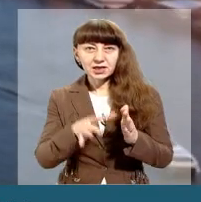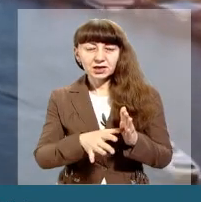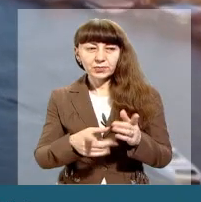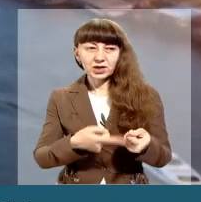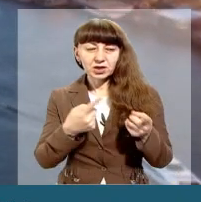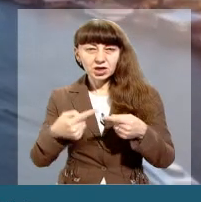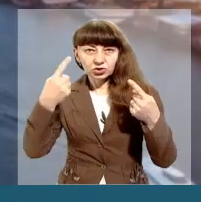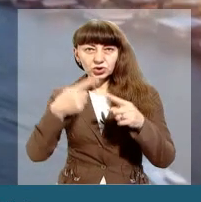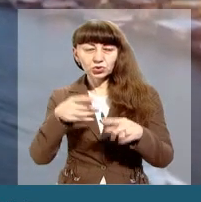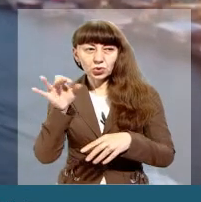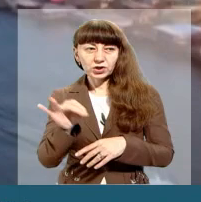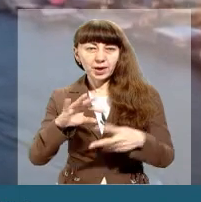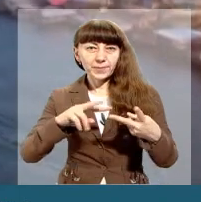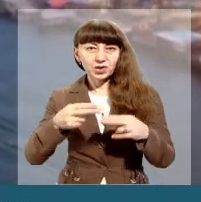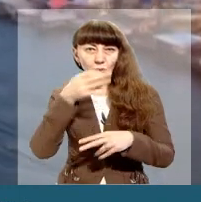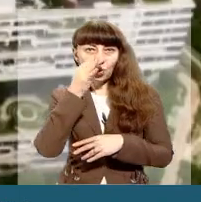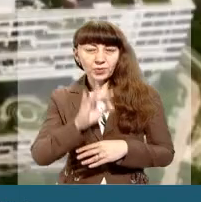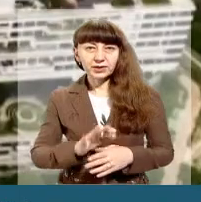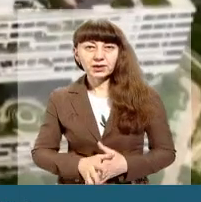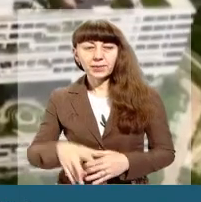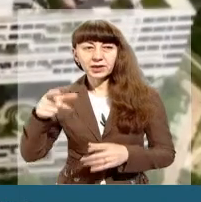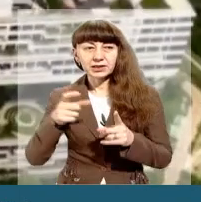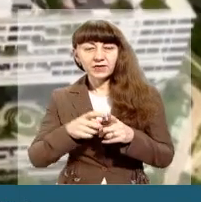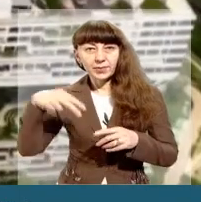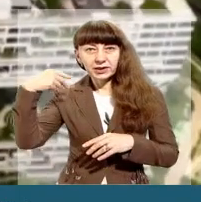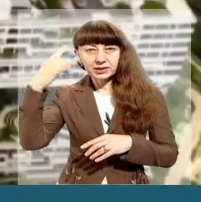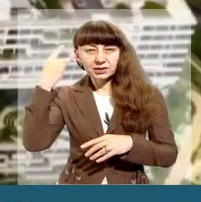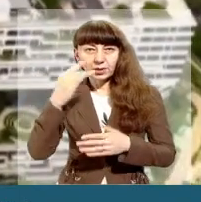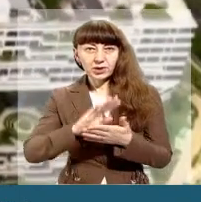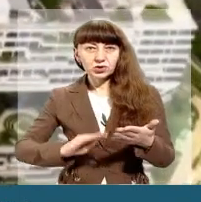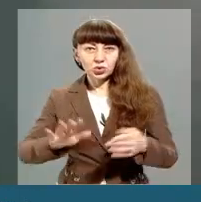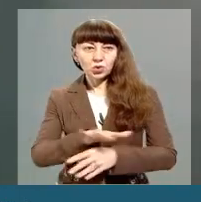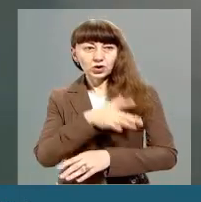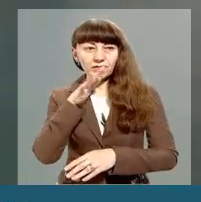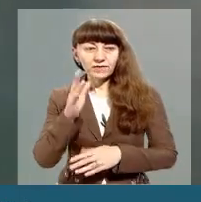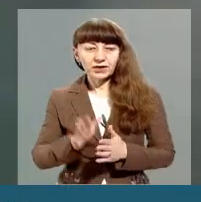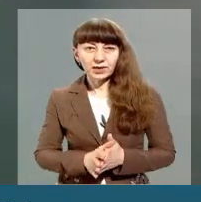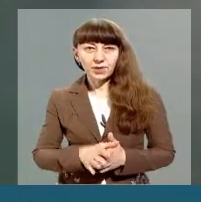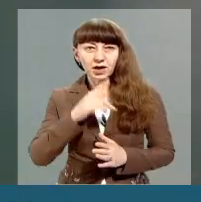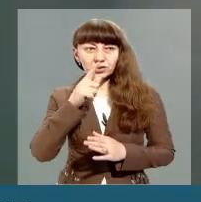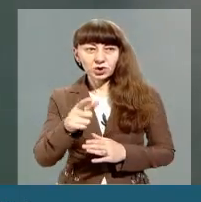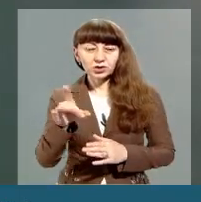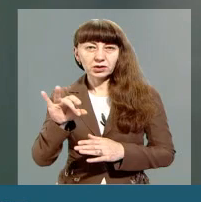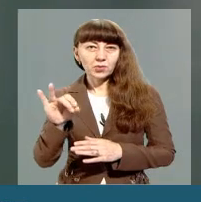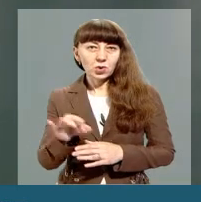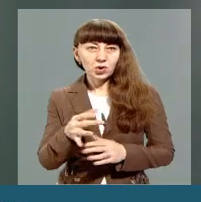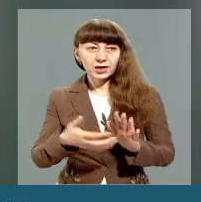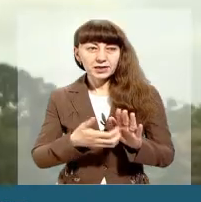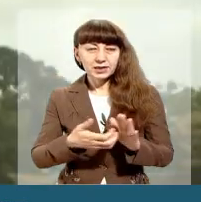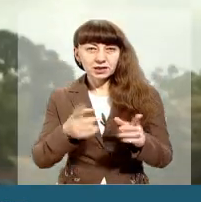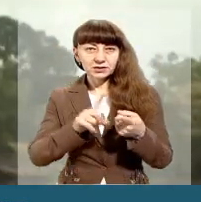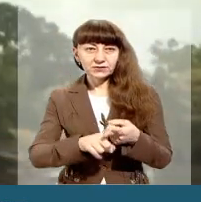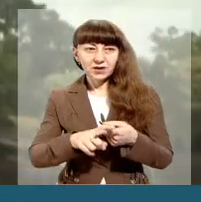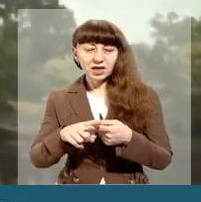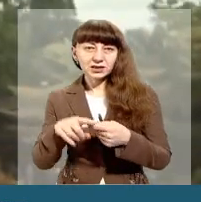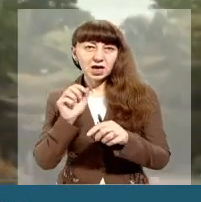передаче технологий и опыта. По словам главы государства, на протяжении долгого времени географическая отдаленность и недостаточные связи